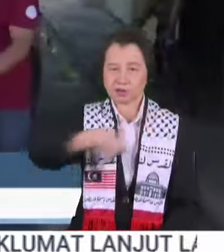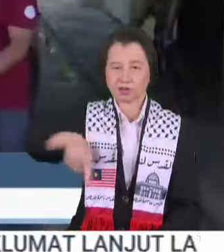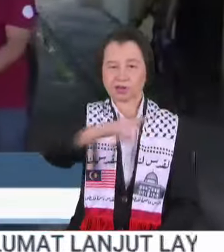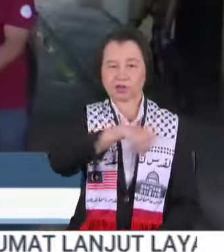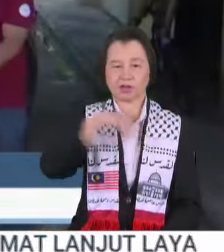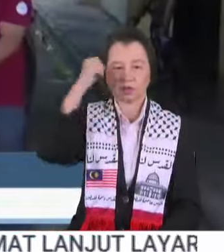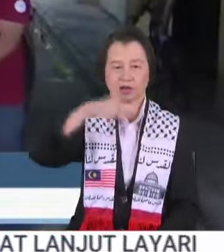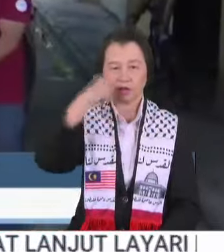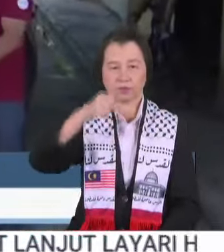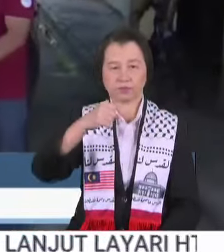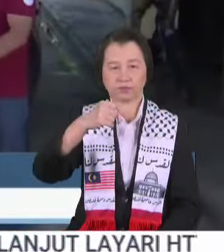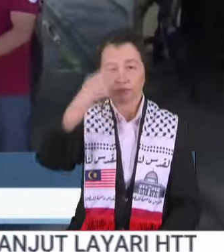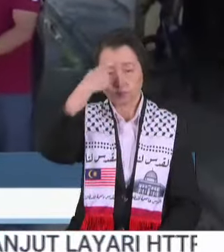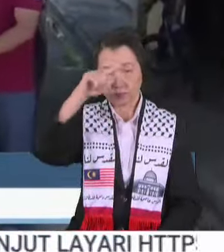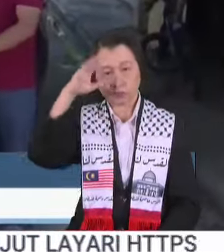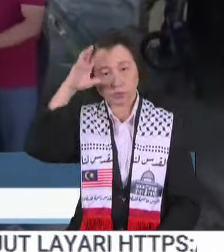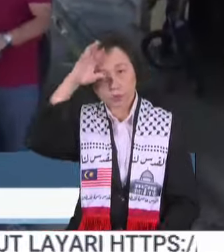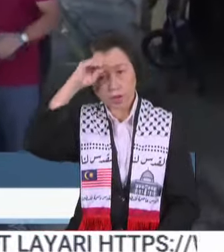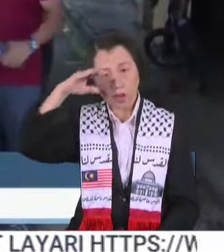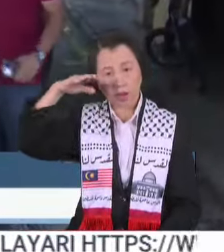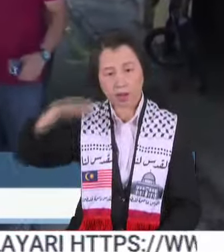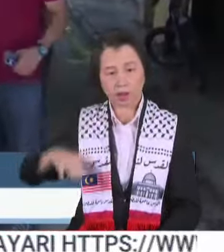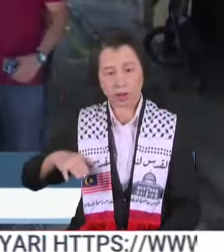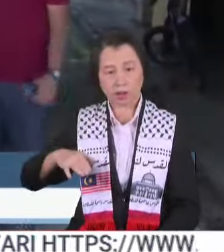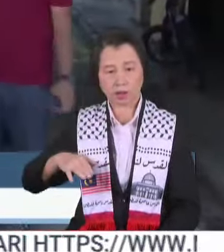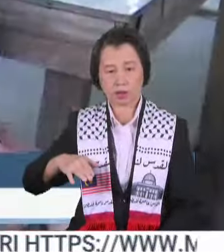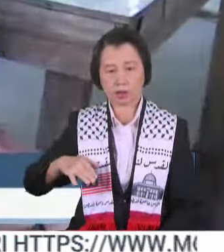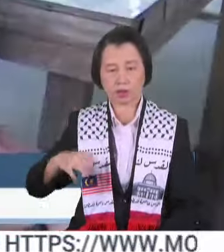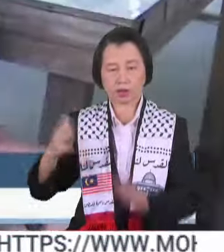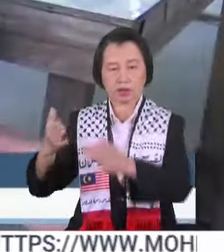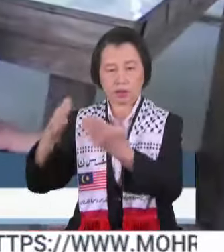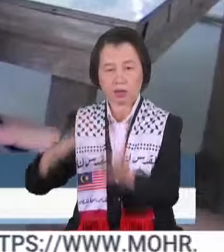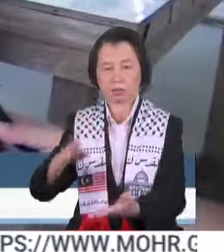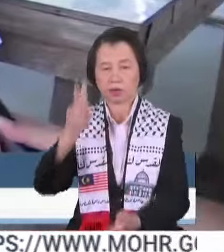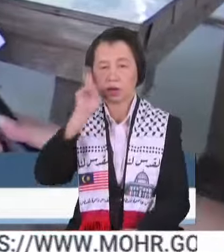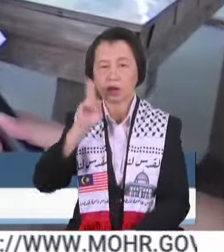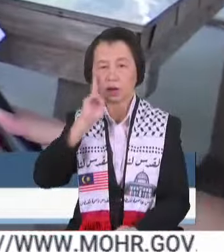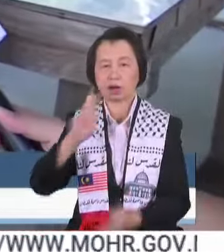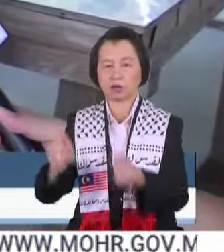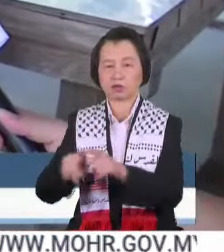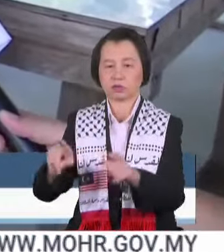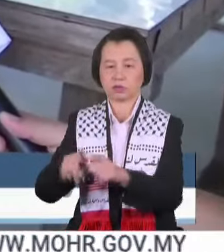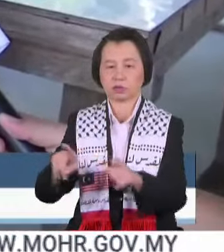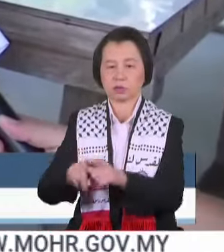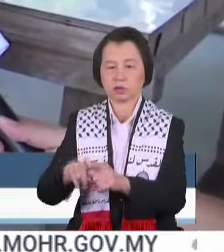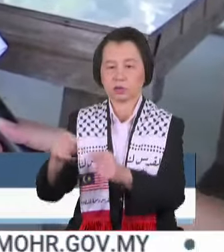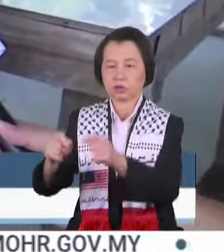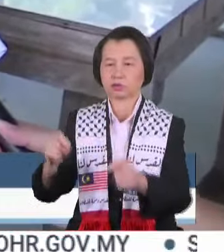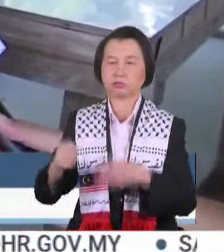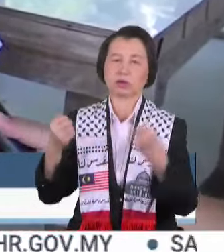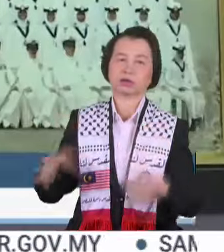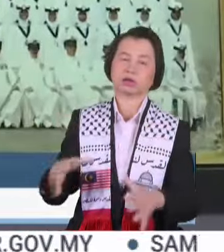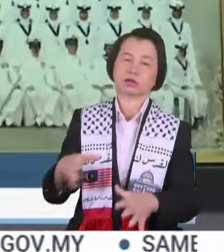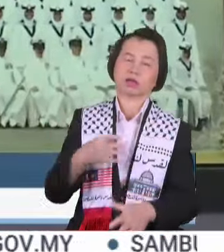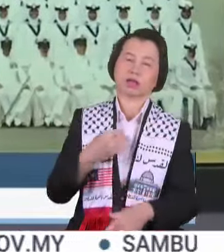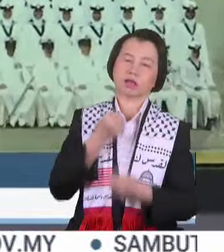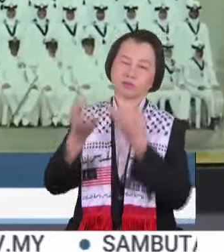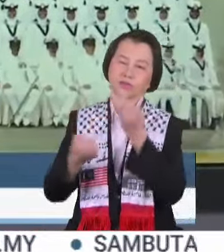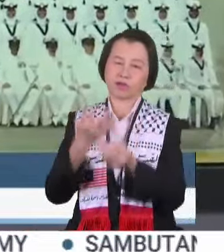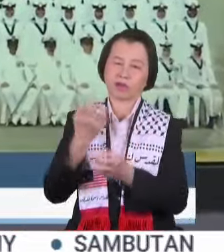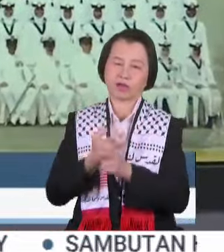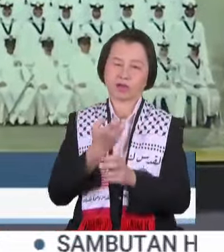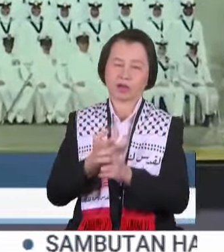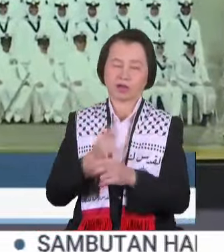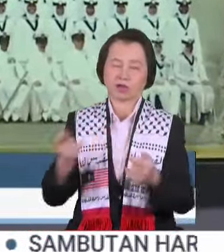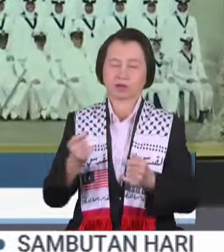lah. Bagi adiknya pula, Hani Vivian, pemergian kakaknya bagaikan hilang tempat mengadu dan tragedi tersebut